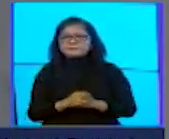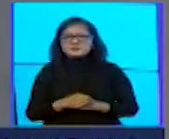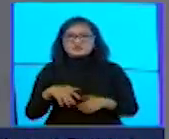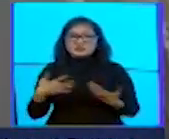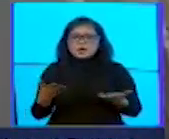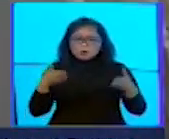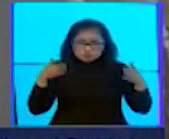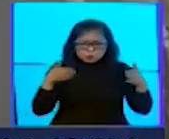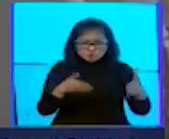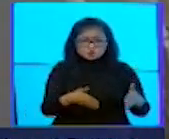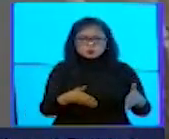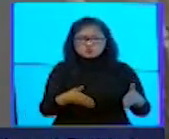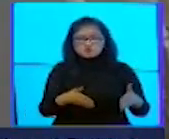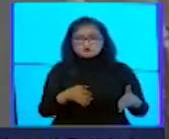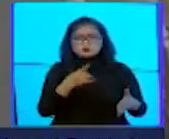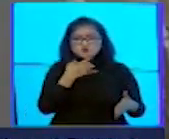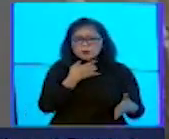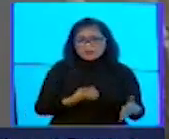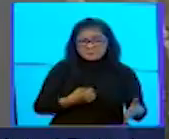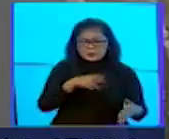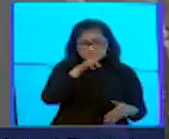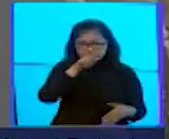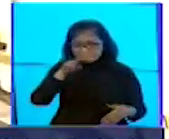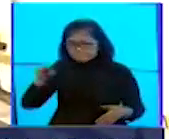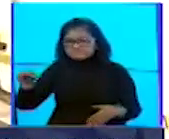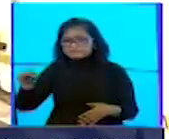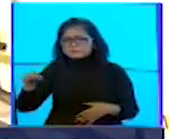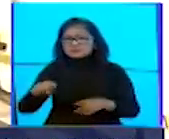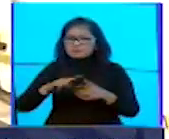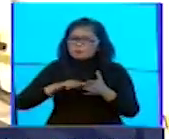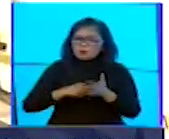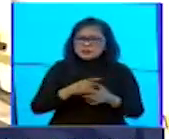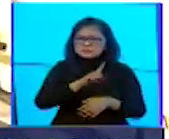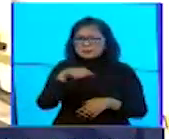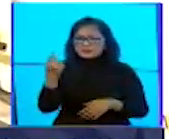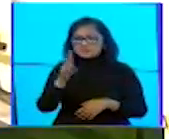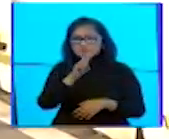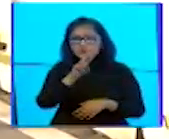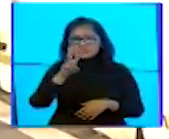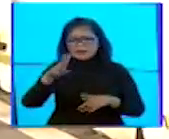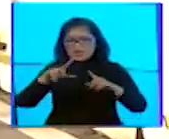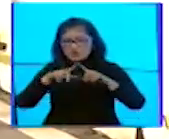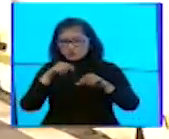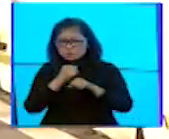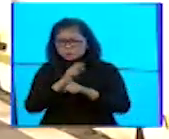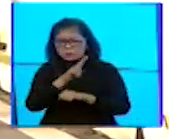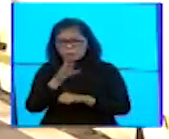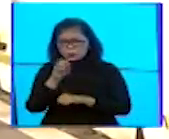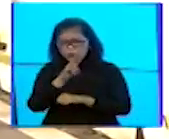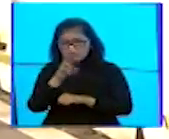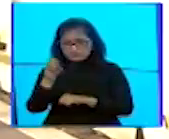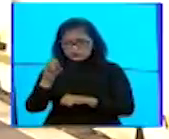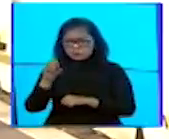Jakarta Pusat, di mana pemberlakuan ini akan berlangsung hingga tanggal 23 Agustus 2021